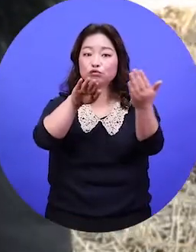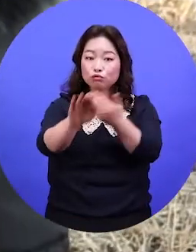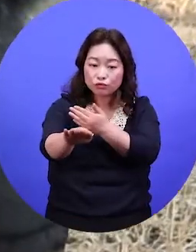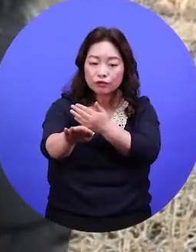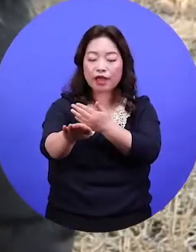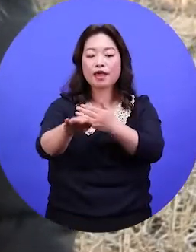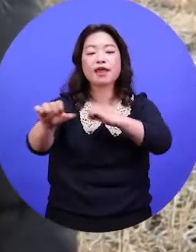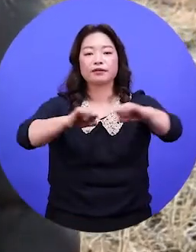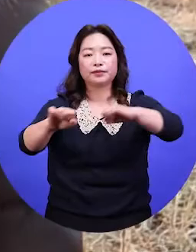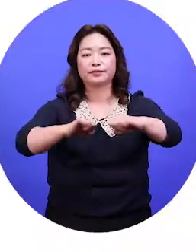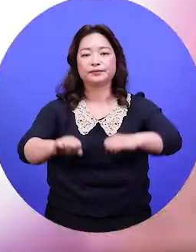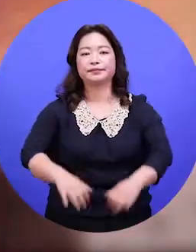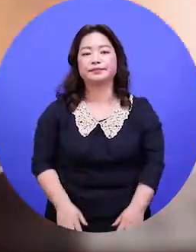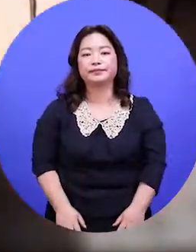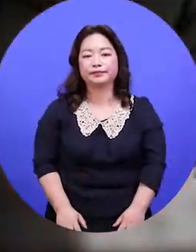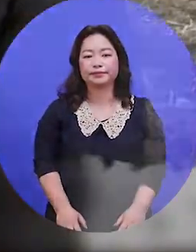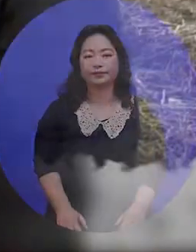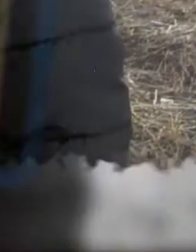대처 방법입니다.